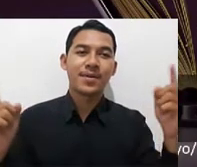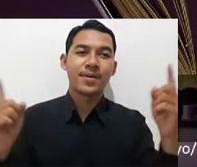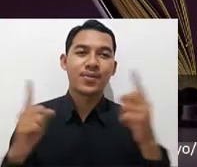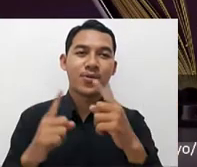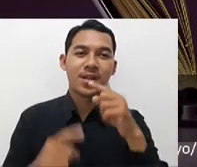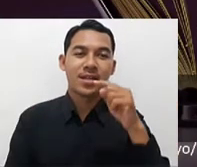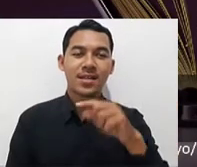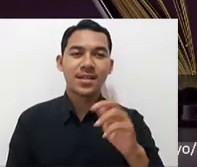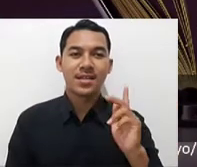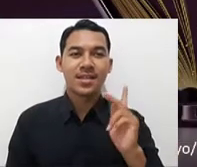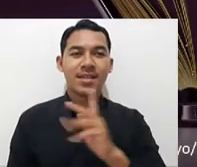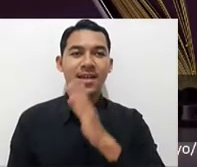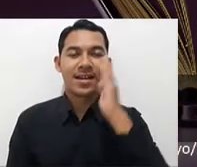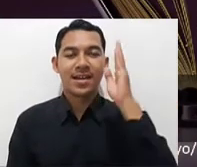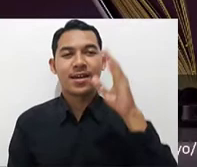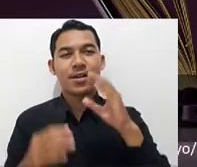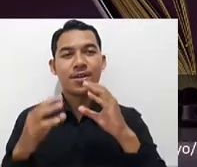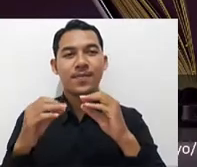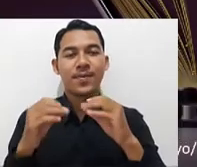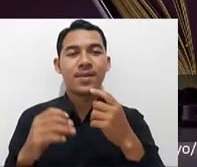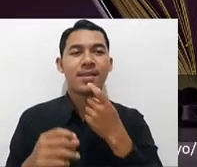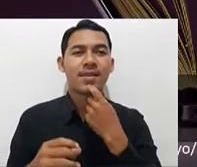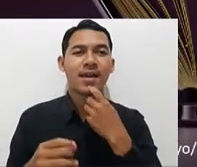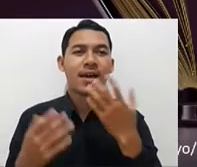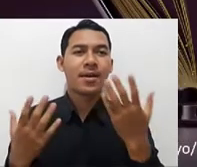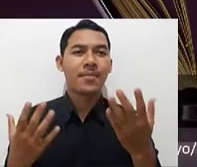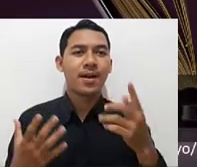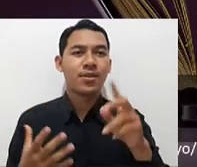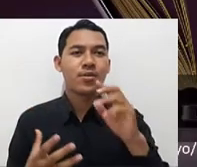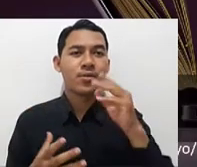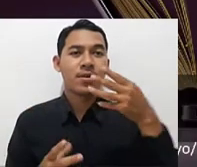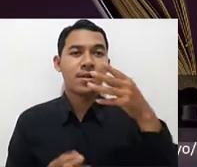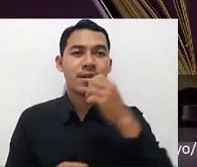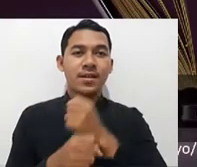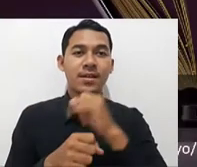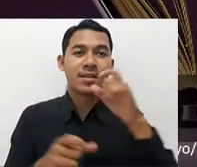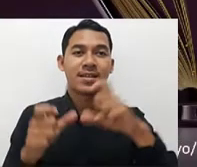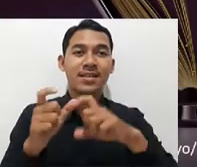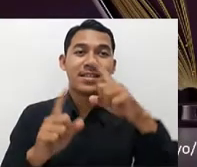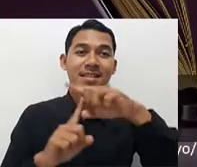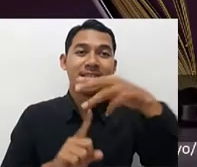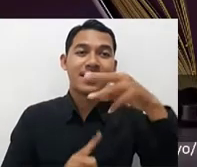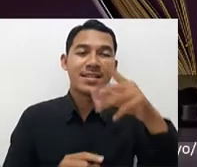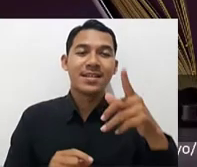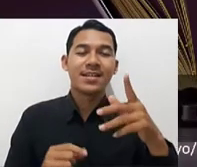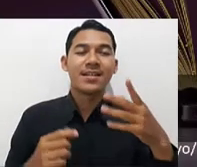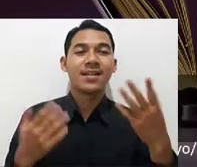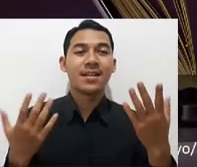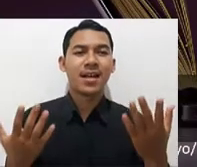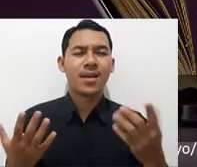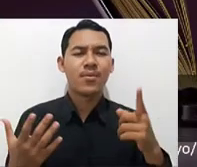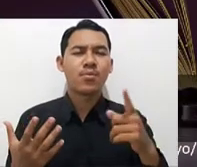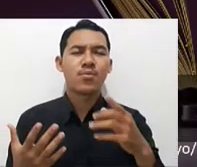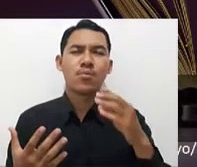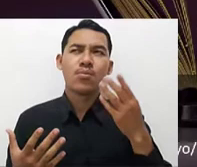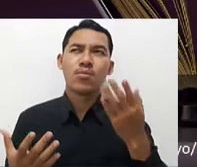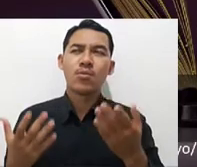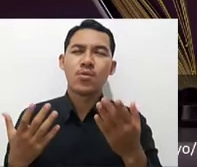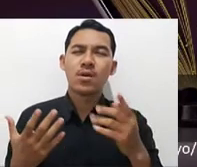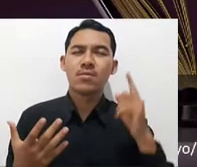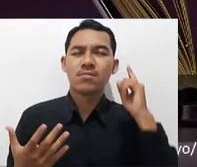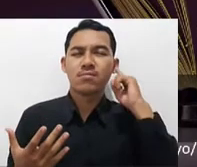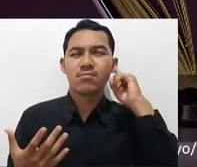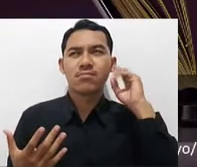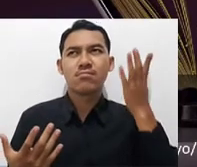bahas mengenai apa itu register. Nah, mungkin sebelumnya terdengar sedikit asing ya apa yang dimaksud dengan register.